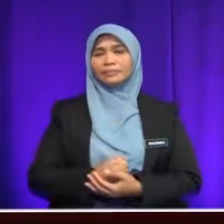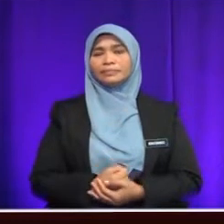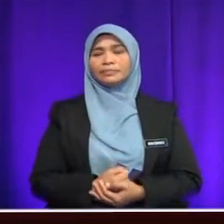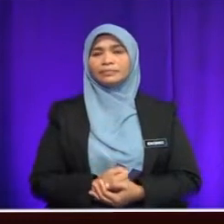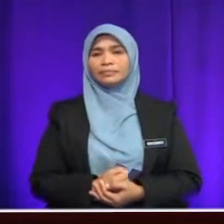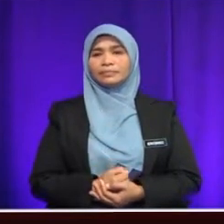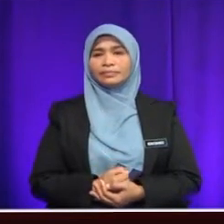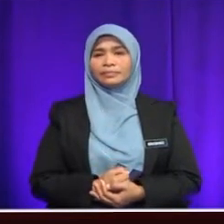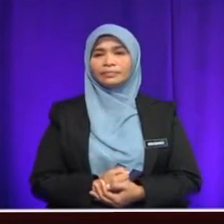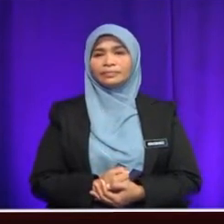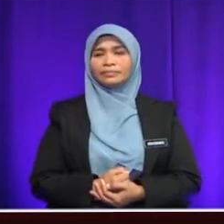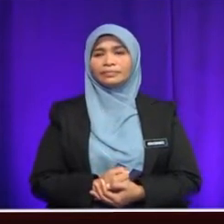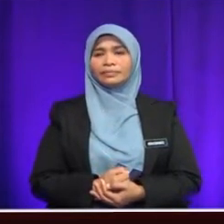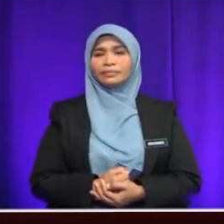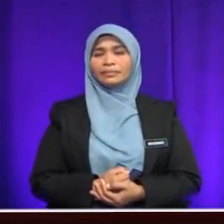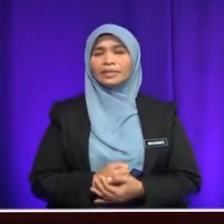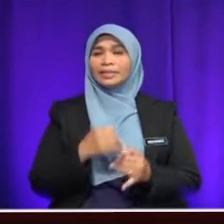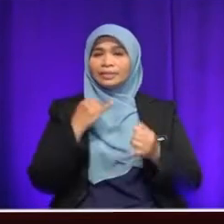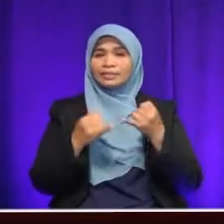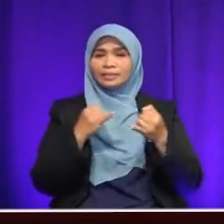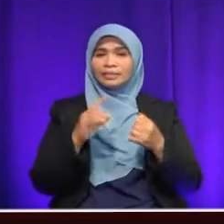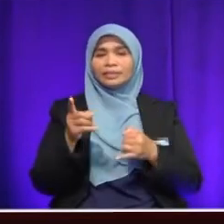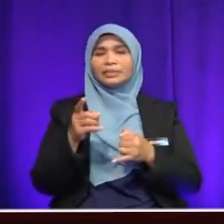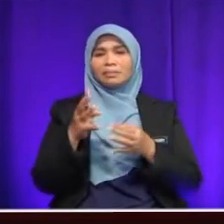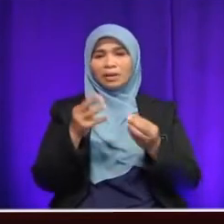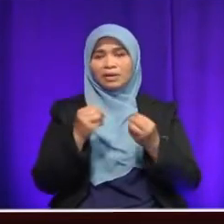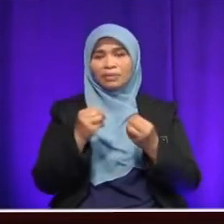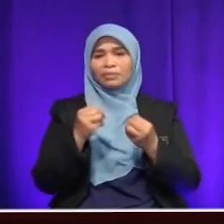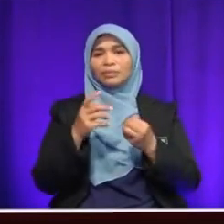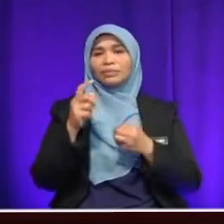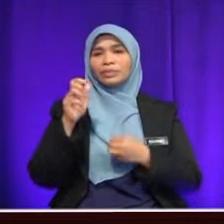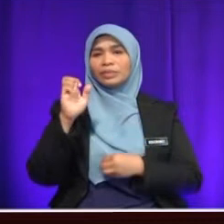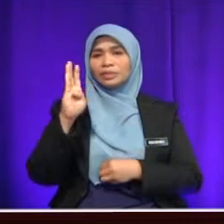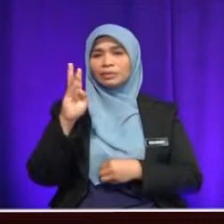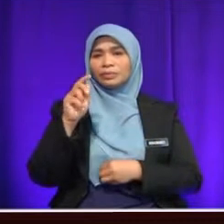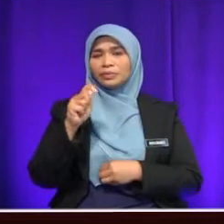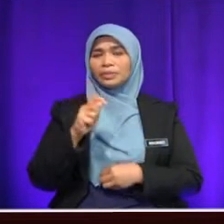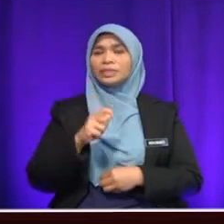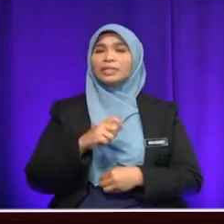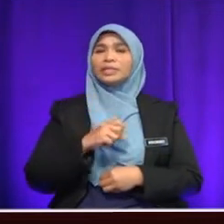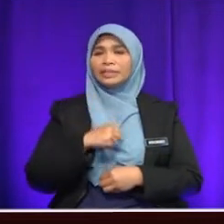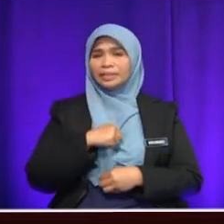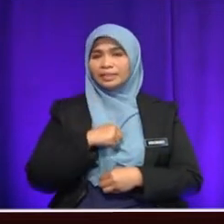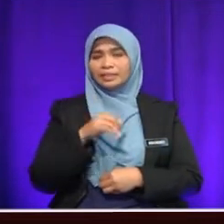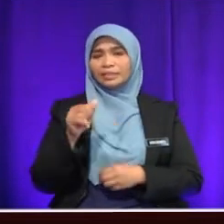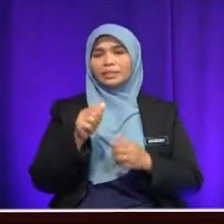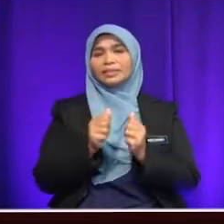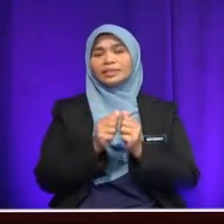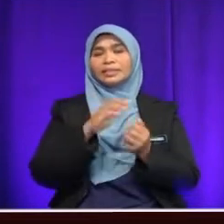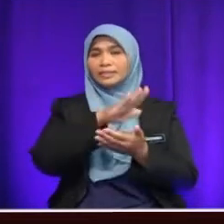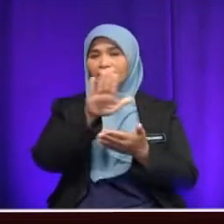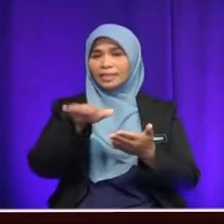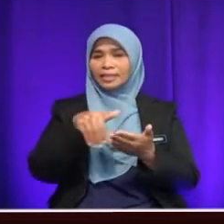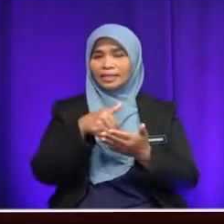la yu'khaz minha, jika dia hendak menebus dirinya dengan segala jenis tebusan, pasti tidak